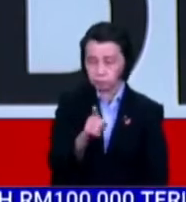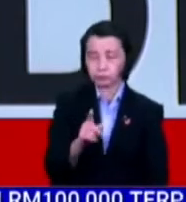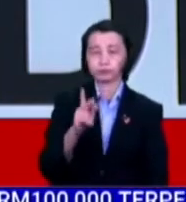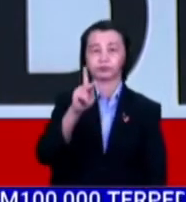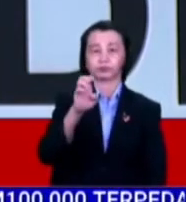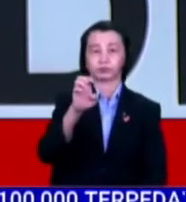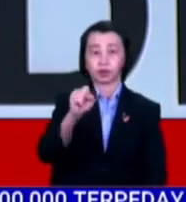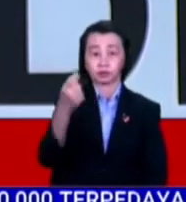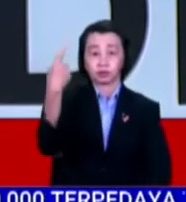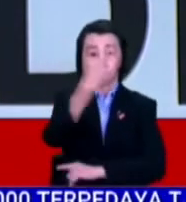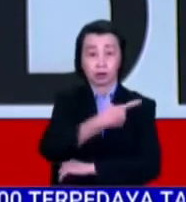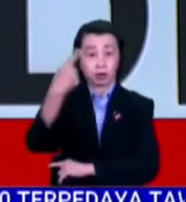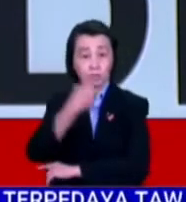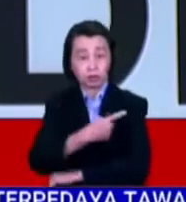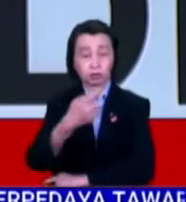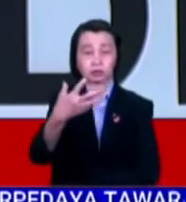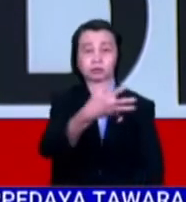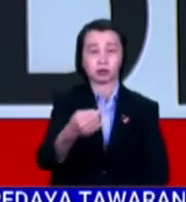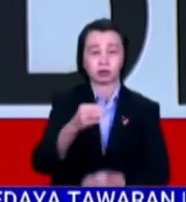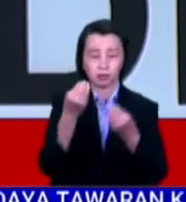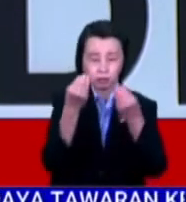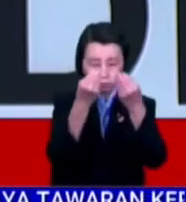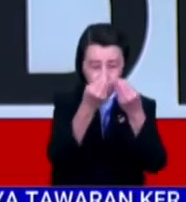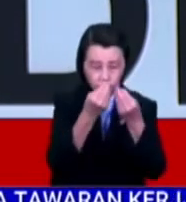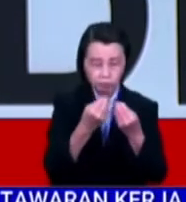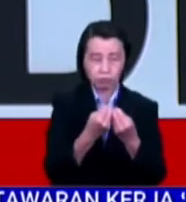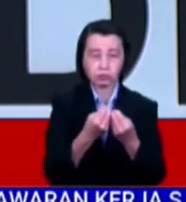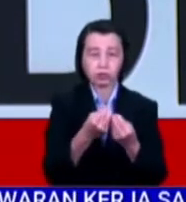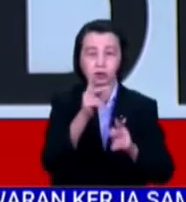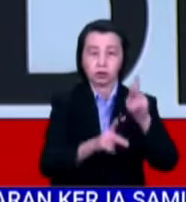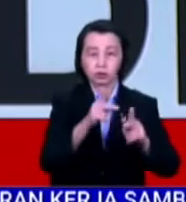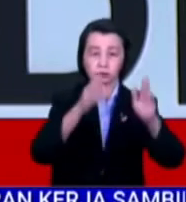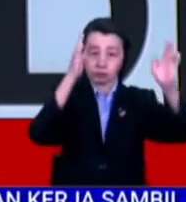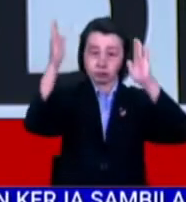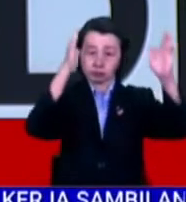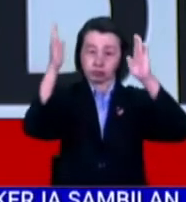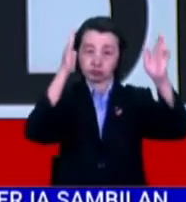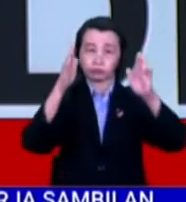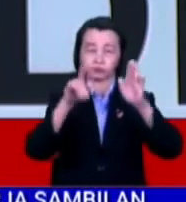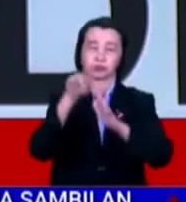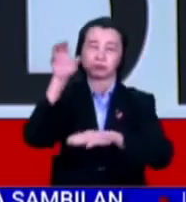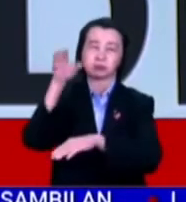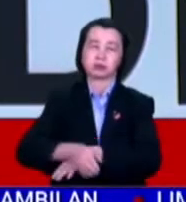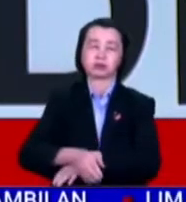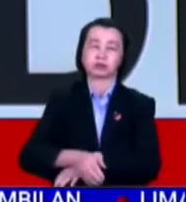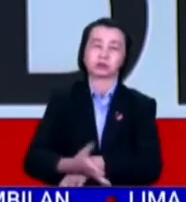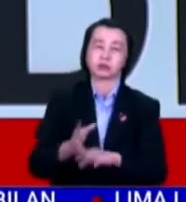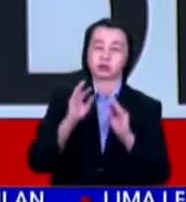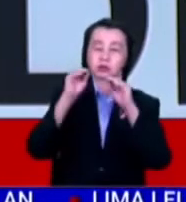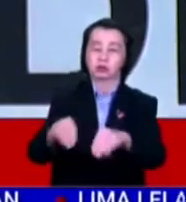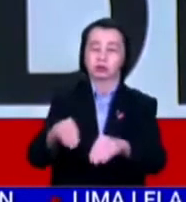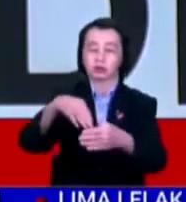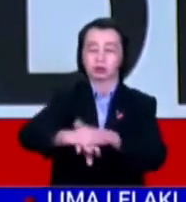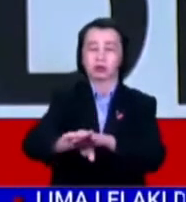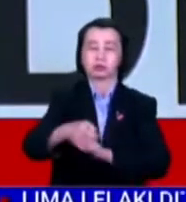kes harian dan juga bilangan penduduk Malaysia yang terpaksa dimasukkan